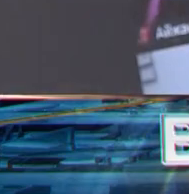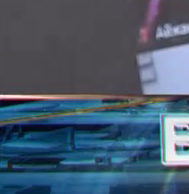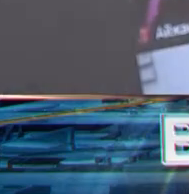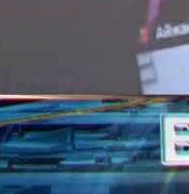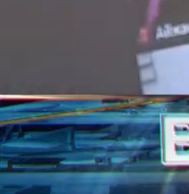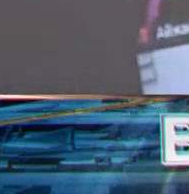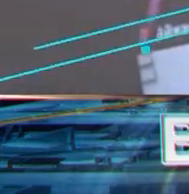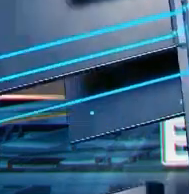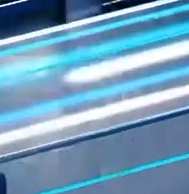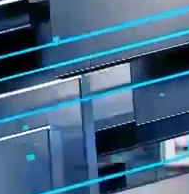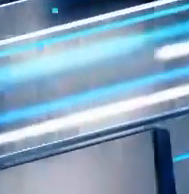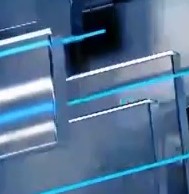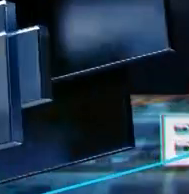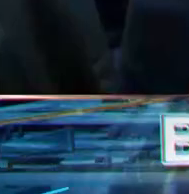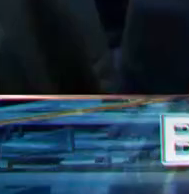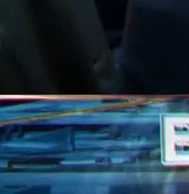ұсынды.